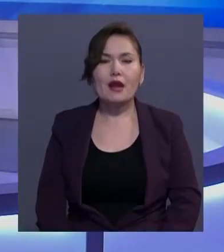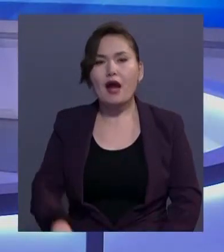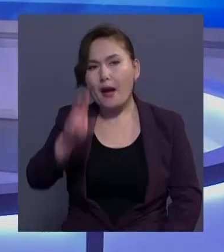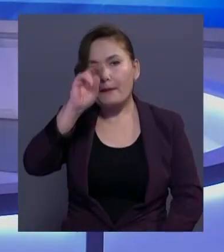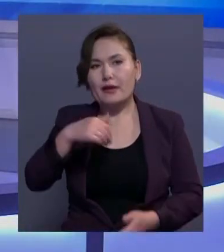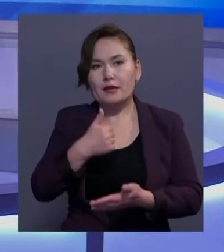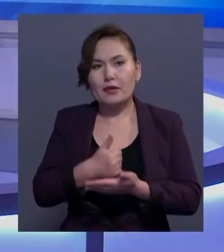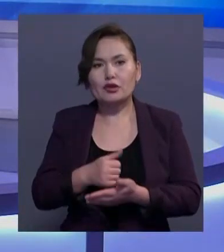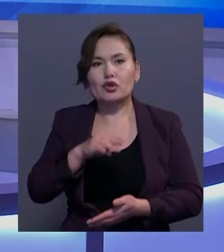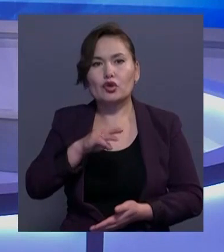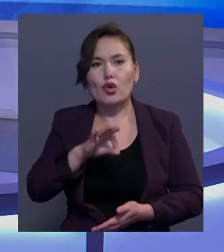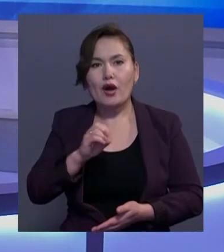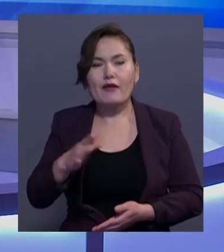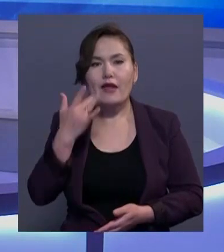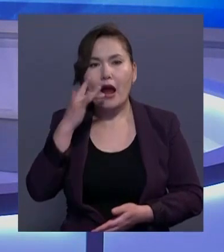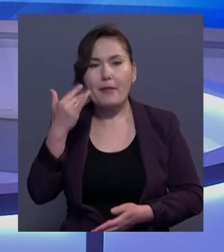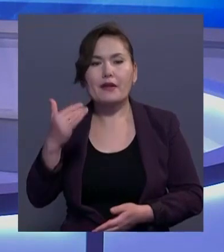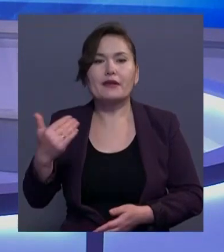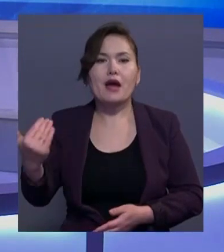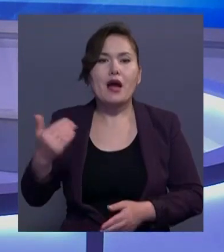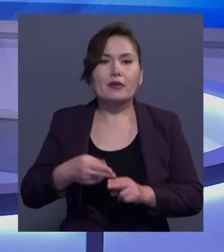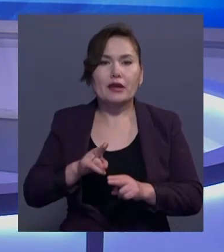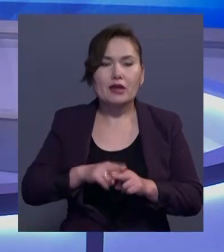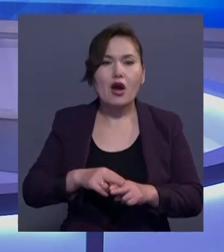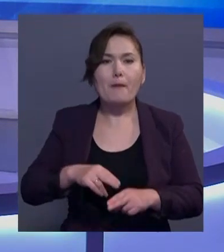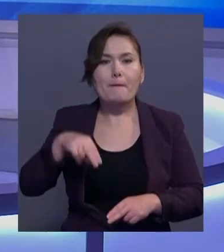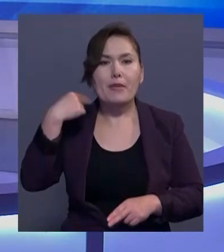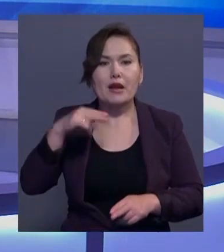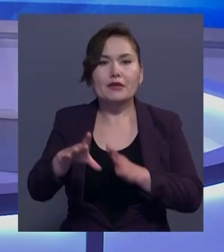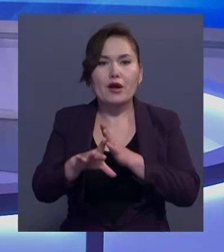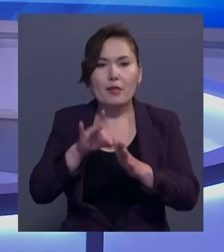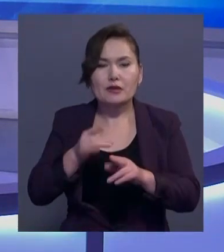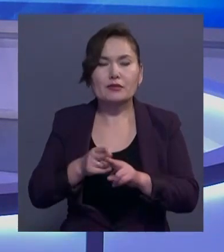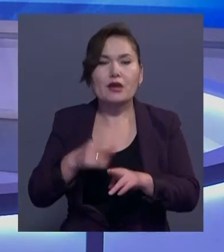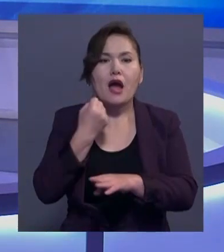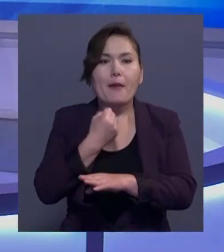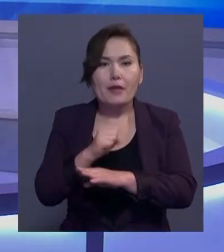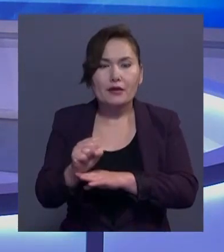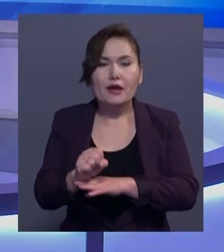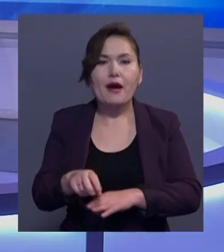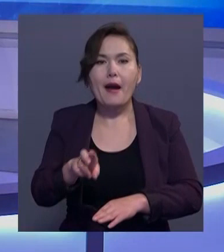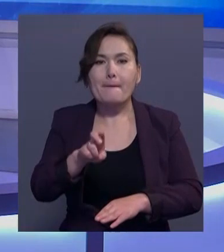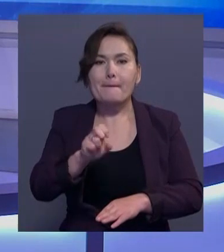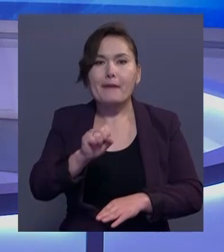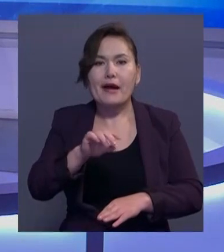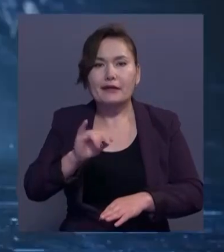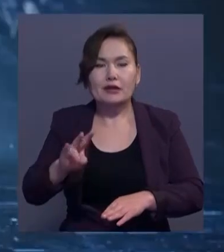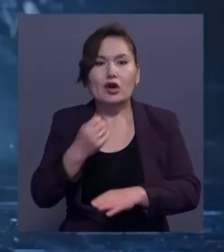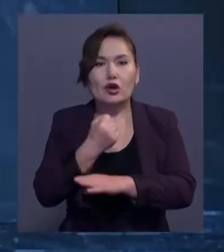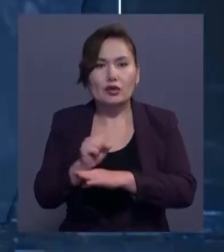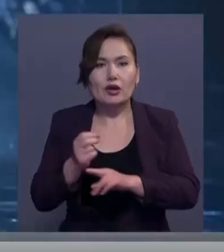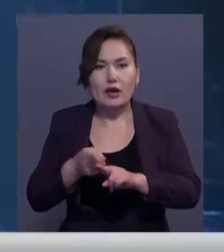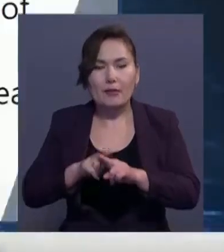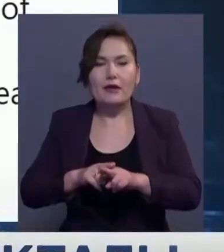Мемлекет басшысы Қасым Жомарт Тоқаев Америка Құрама Штаттарында өткен президент сайлауында басым түскен Джо Байденді құттықтады.